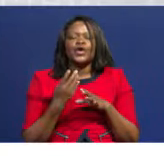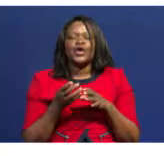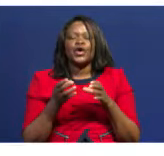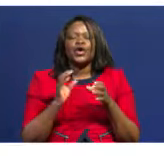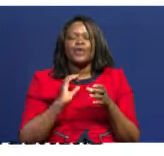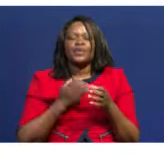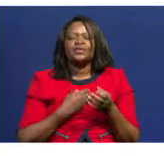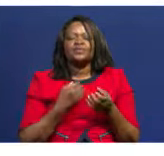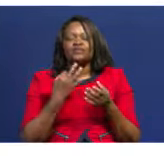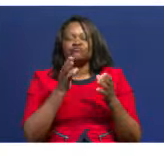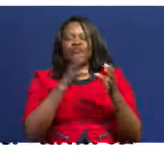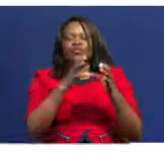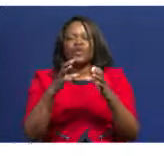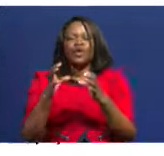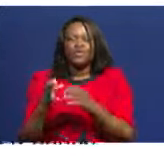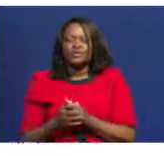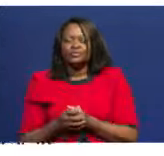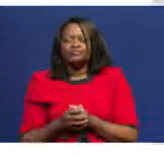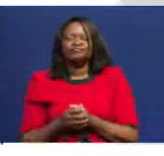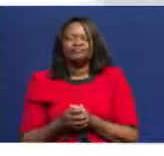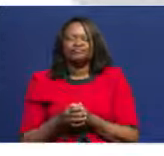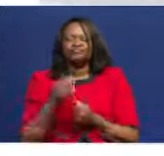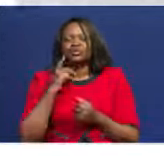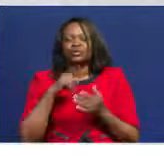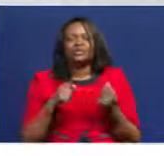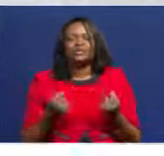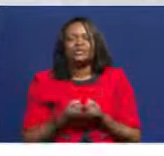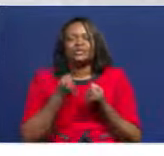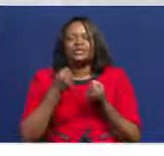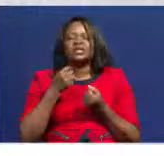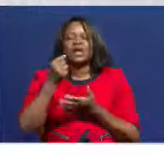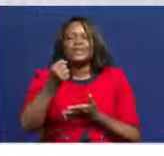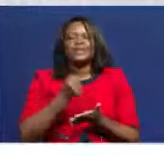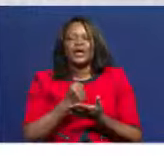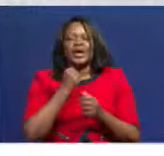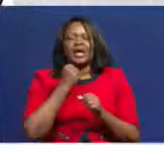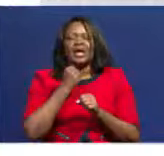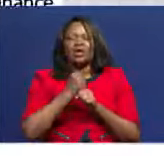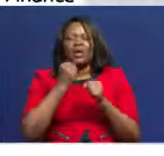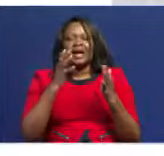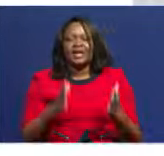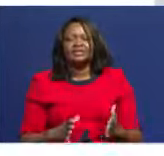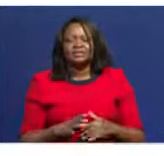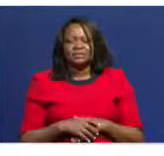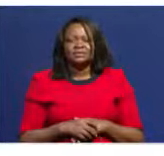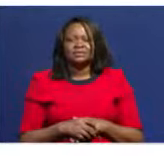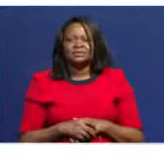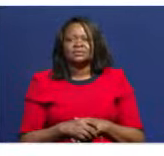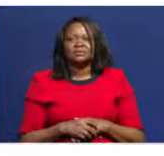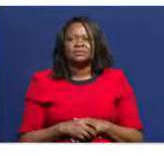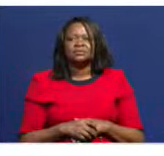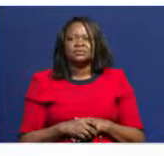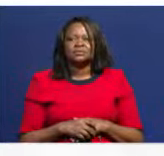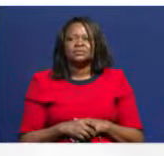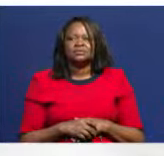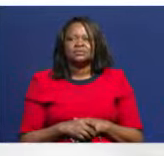tatu ya kutathmini shughuli zinazoendelea za kuajiri wafanyakazi. Tilio Marco nikiripotia Darubini.